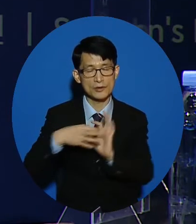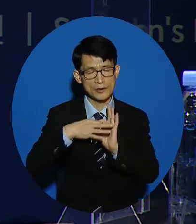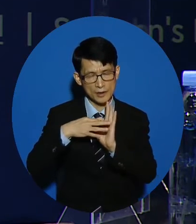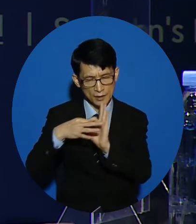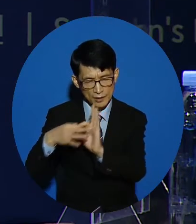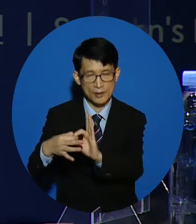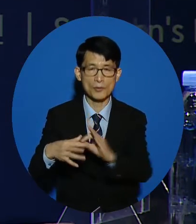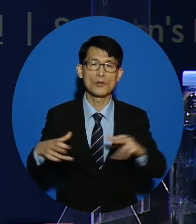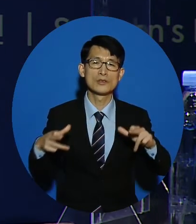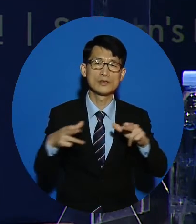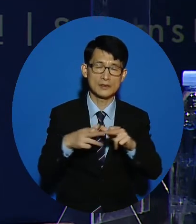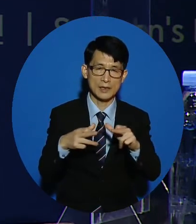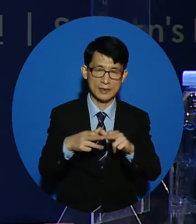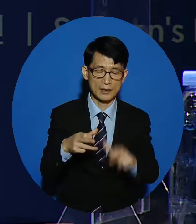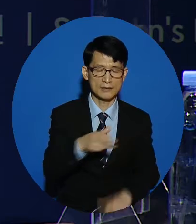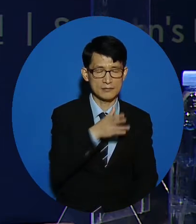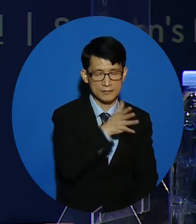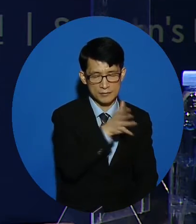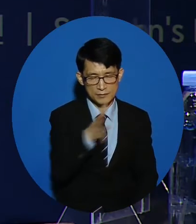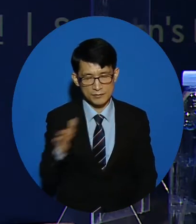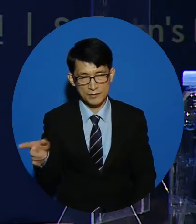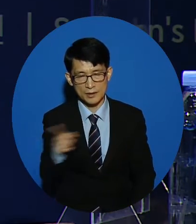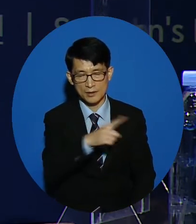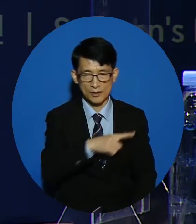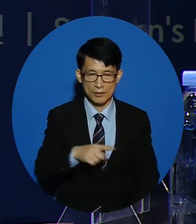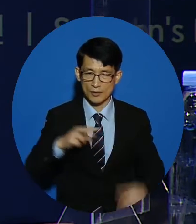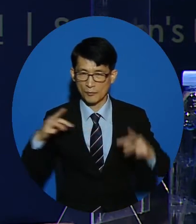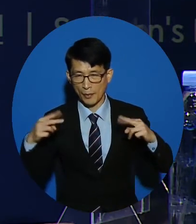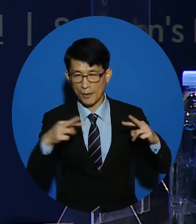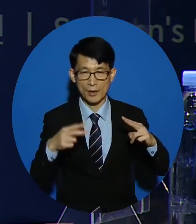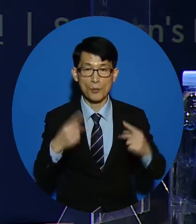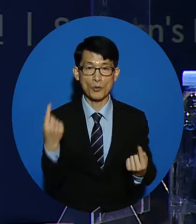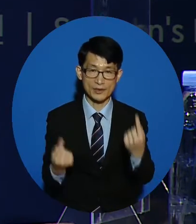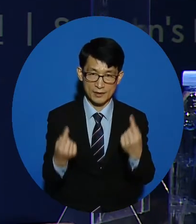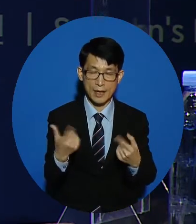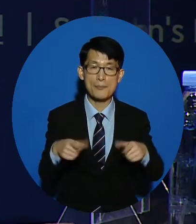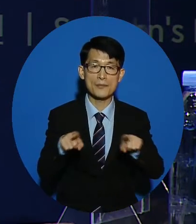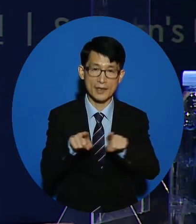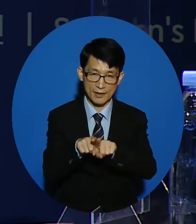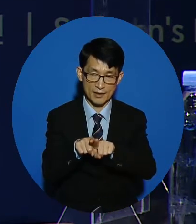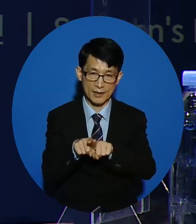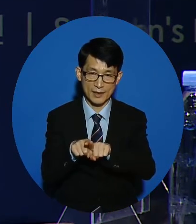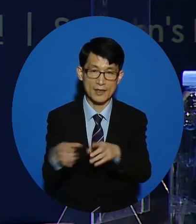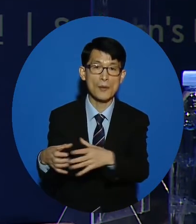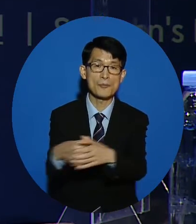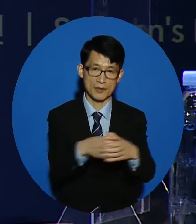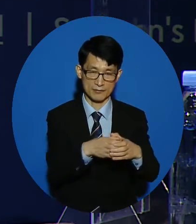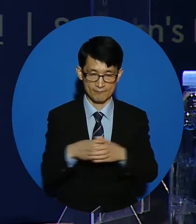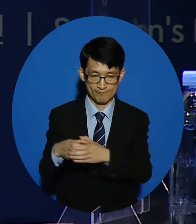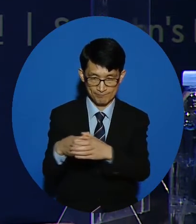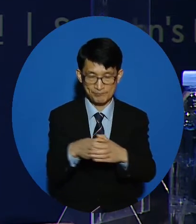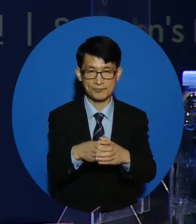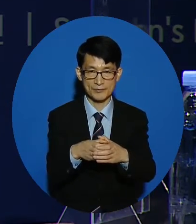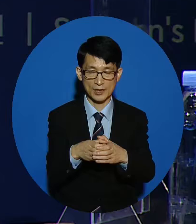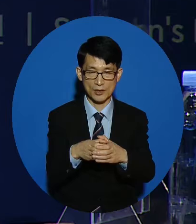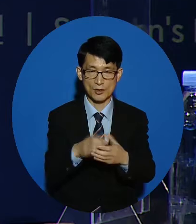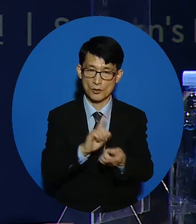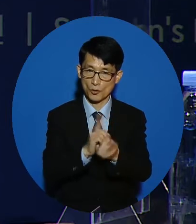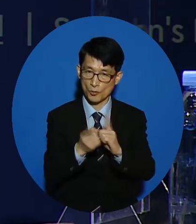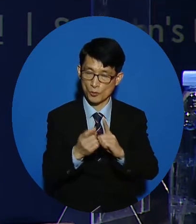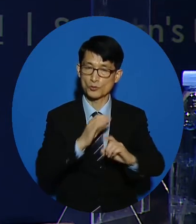영역끼리의 어떠한 다툼보다는 서로 간에 협력하고 서로 간에 소통해서